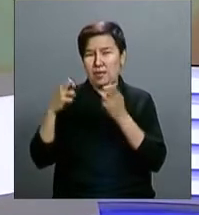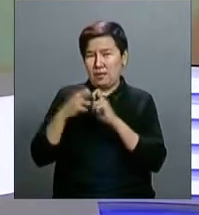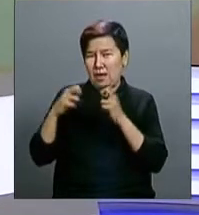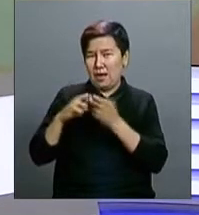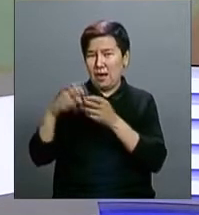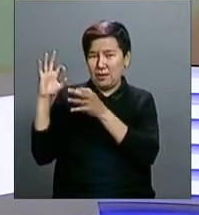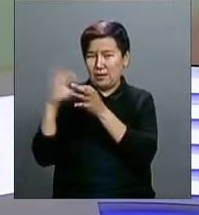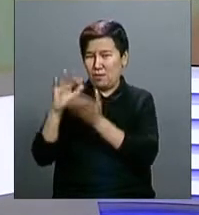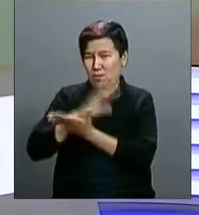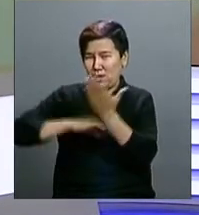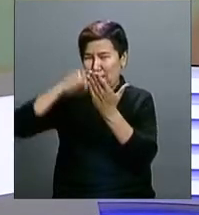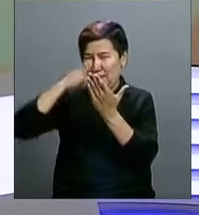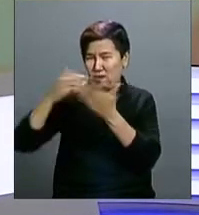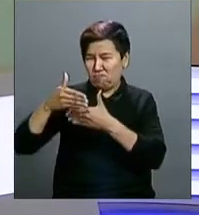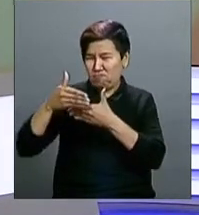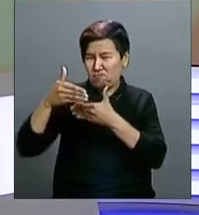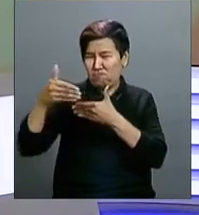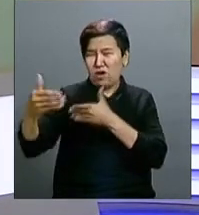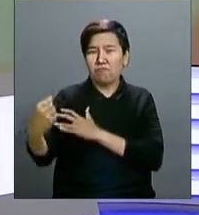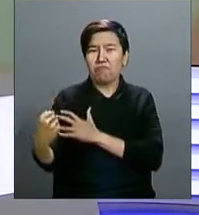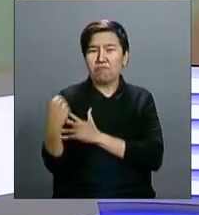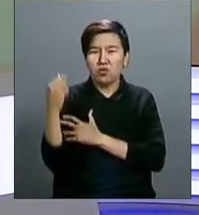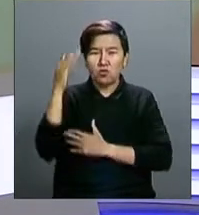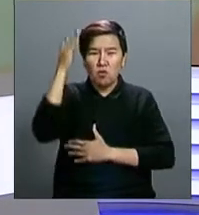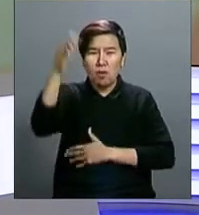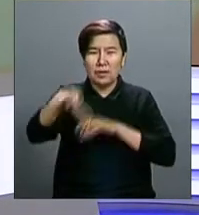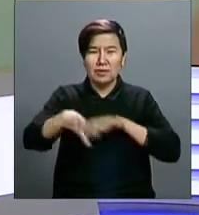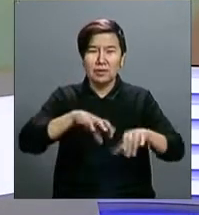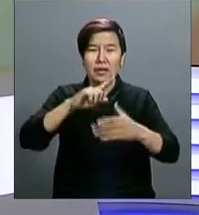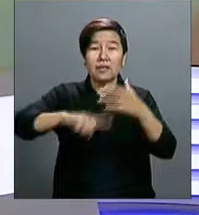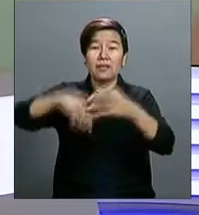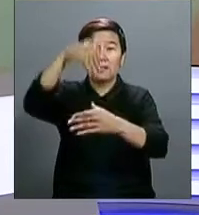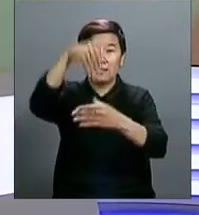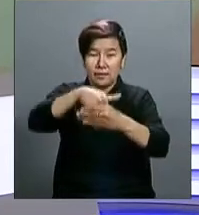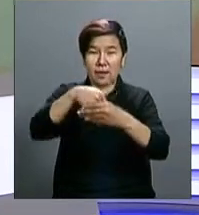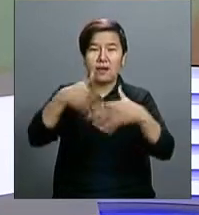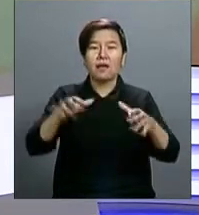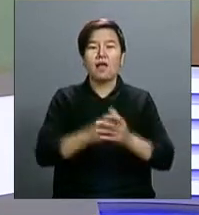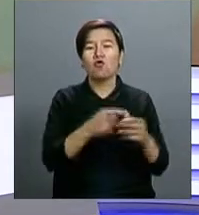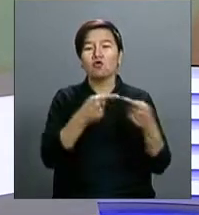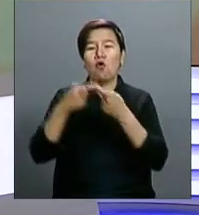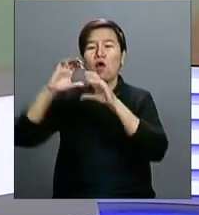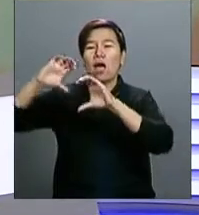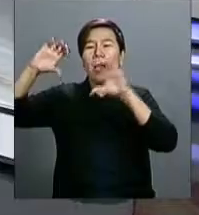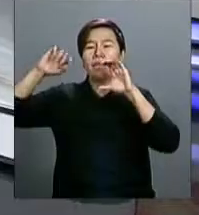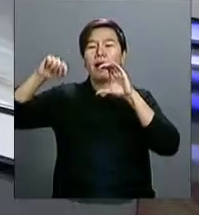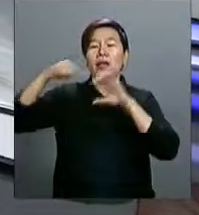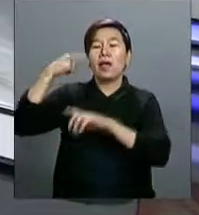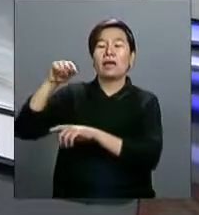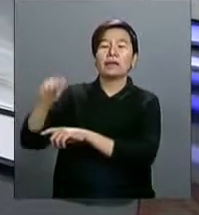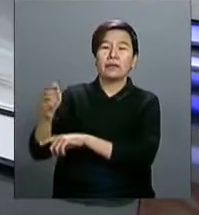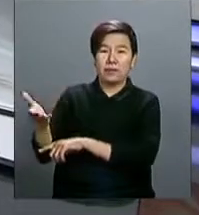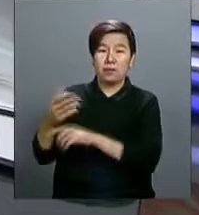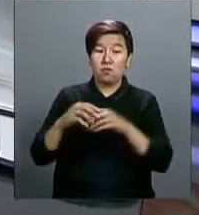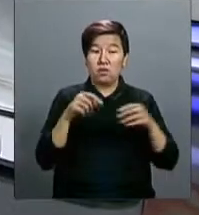ของประเทศให้มั่นคงแล้วก็เดินหน้าสู่การจัดการเลือกตั้งก่อนจะส่งไม้ต่อให้รัฐบาลเลือกตั้งแต่ในมุมการเมืองก็เ